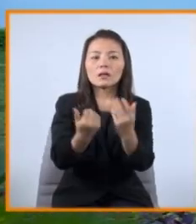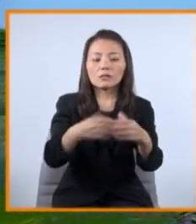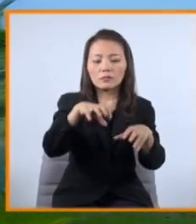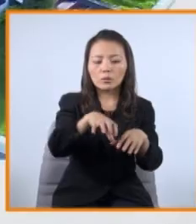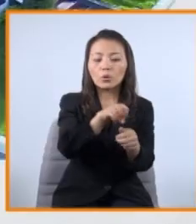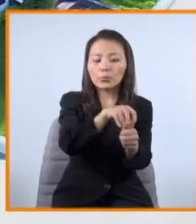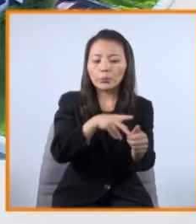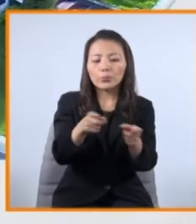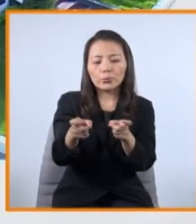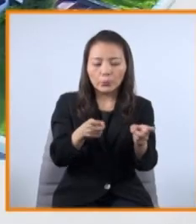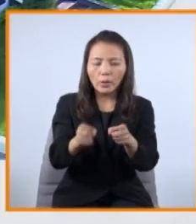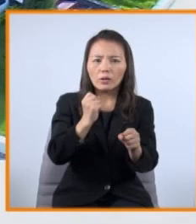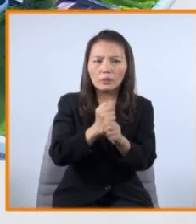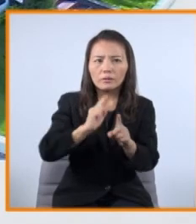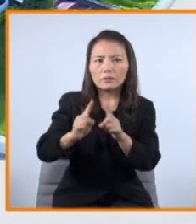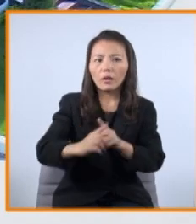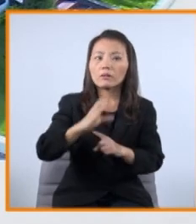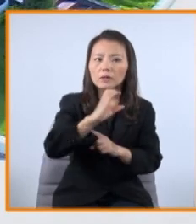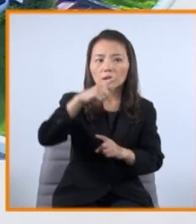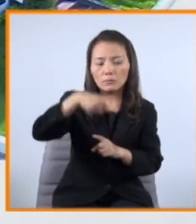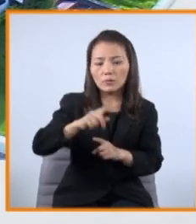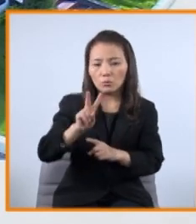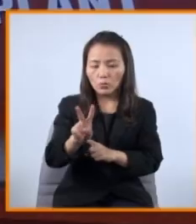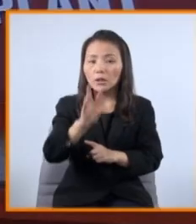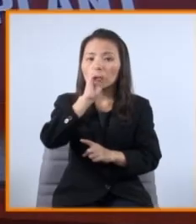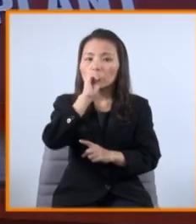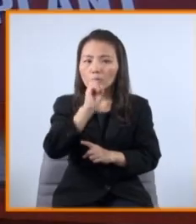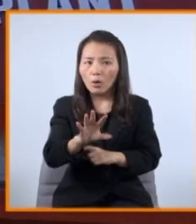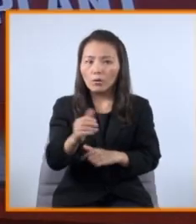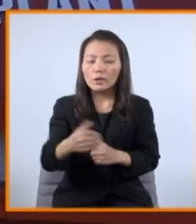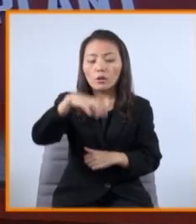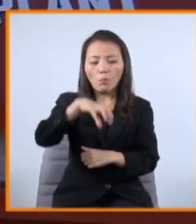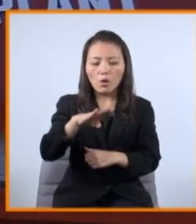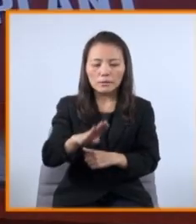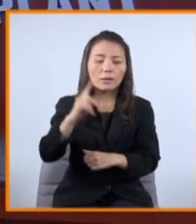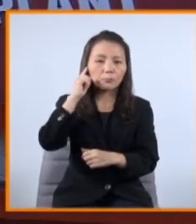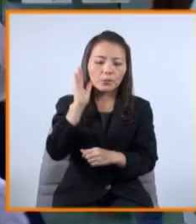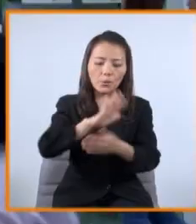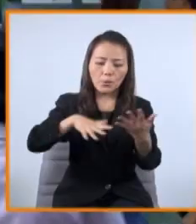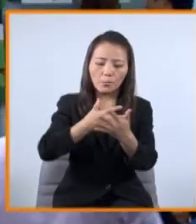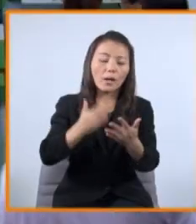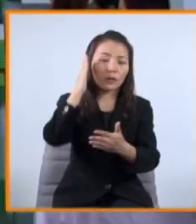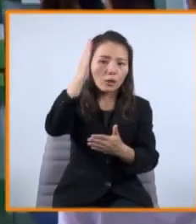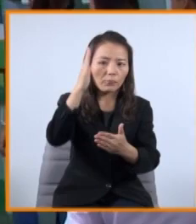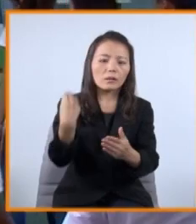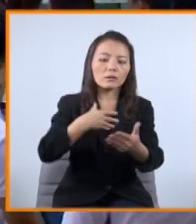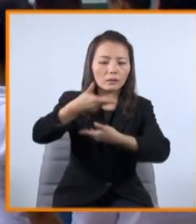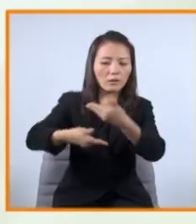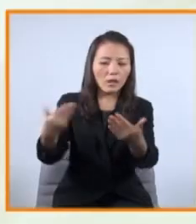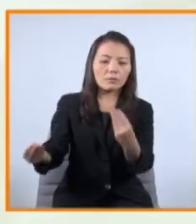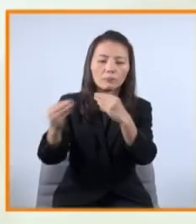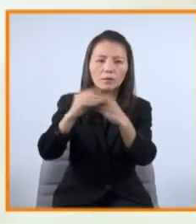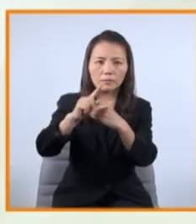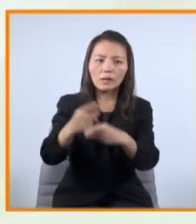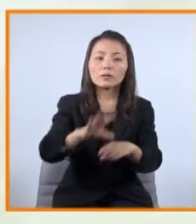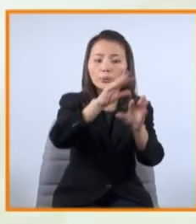บริษัท CPเวดนามCorporationหรือ cpvเปิดเผยว่าบริษัทมีแผนที่จะเพิ่มช่องทางการจัดจำหน่ายทั้งธุรกิจ